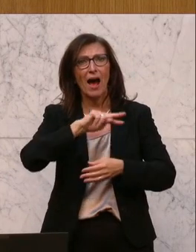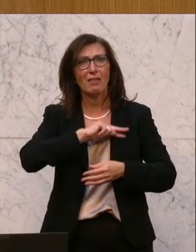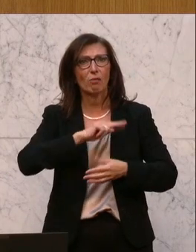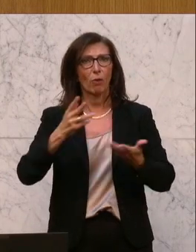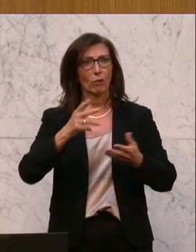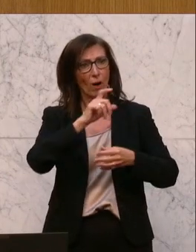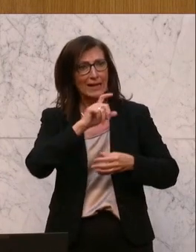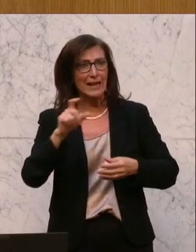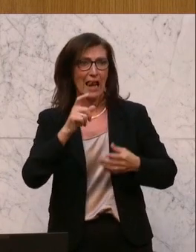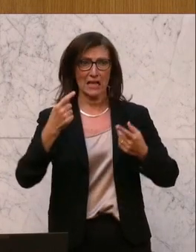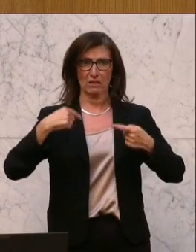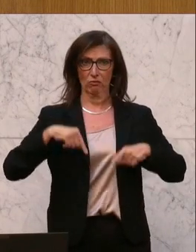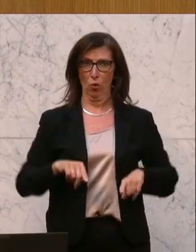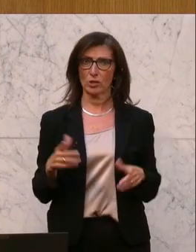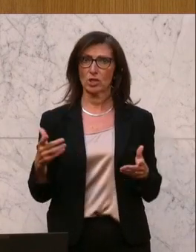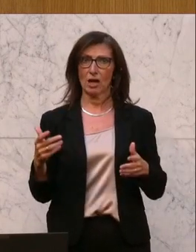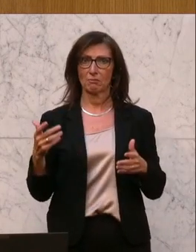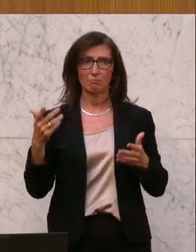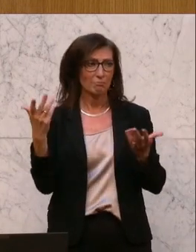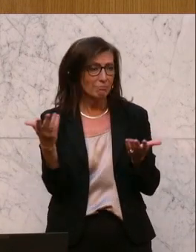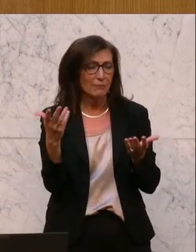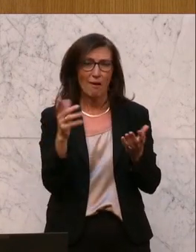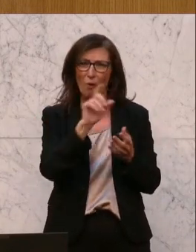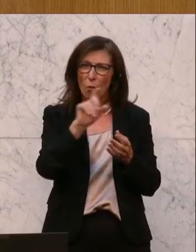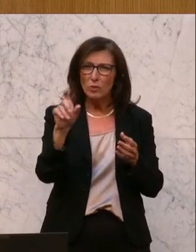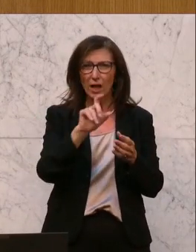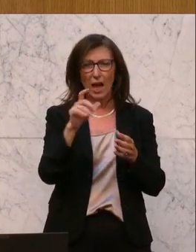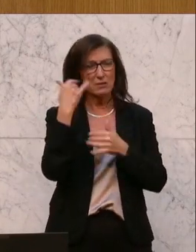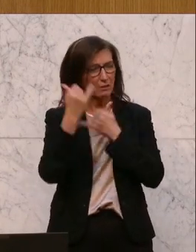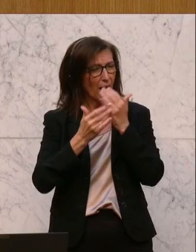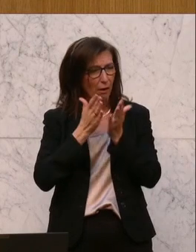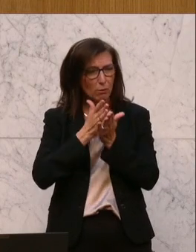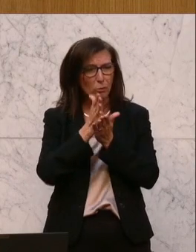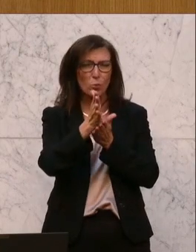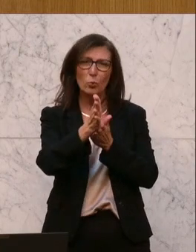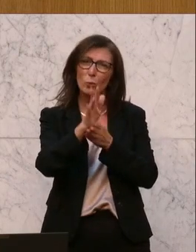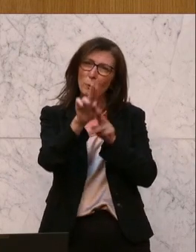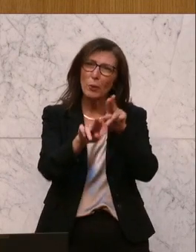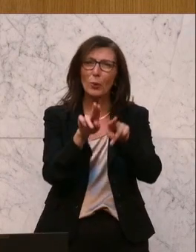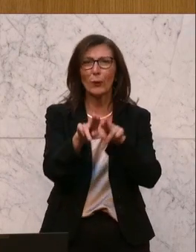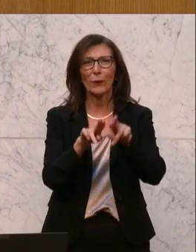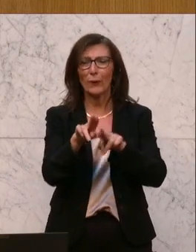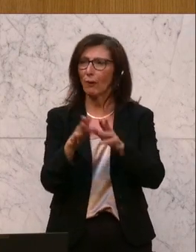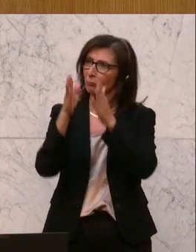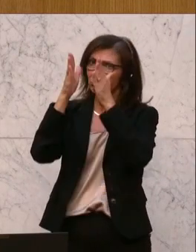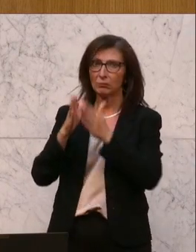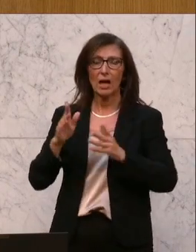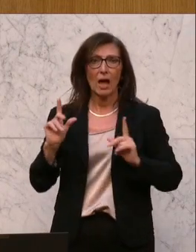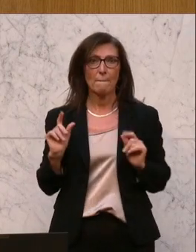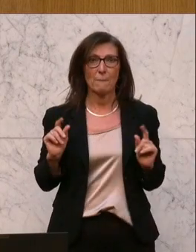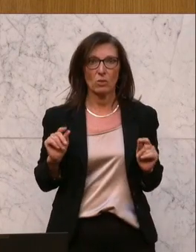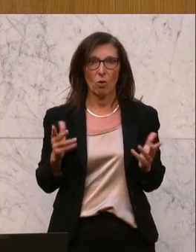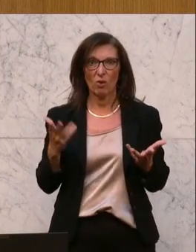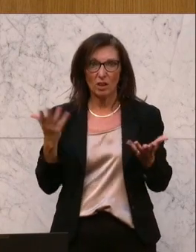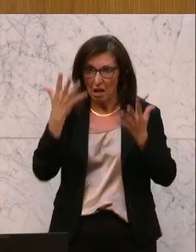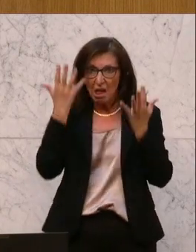übernehmen, Klassenvorstand zu sein und eine ganze Klasse über Jahre zu begleiten. Das ist doch ein nicht genügend